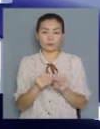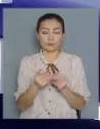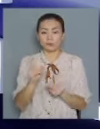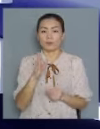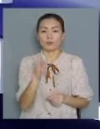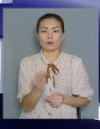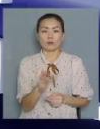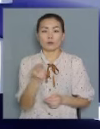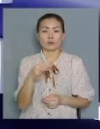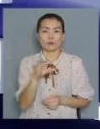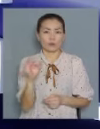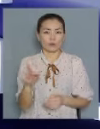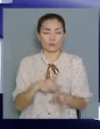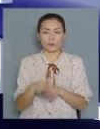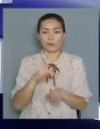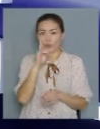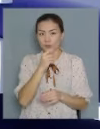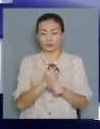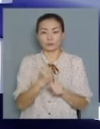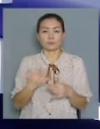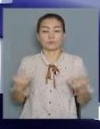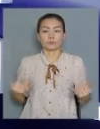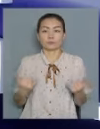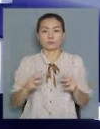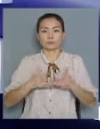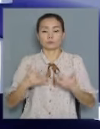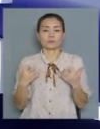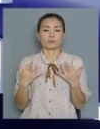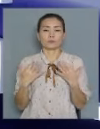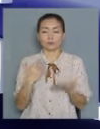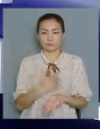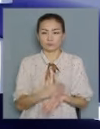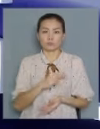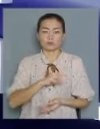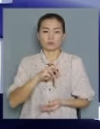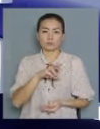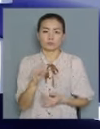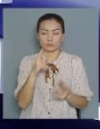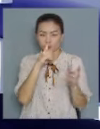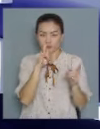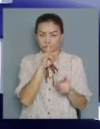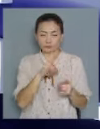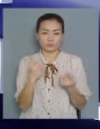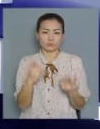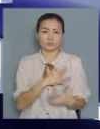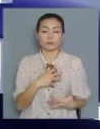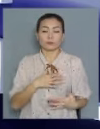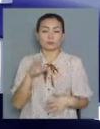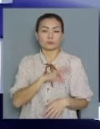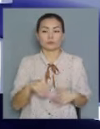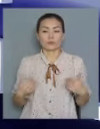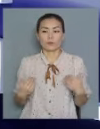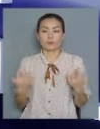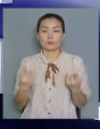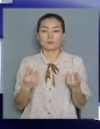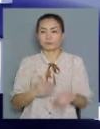ғасыр бұрын Дастургентінде атқылаған мұнай қоры қазіргі таңда әлемдік сұраныста. Ембілік мұнай компаниясының ел мүддесі үшін тигізіп жатырған